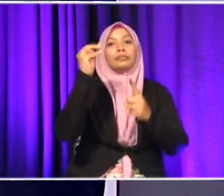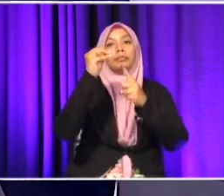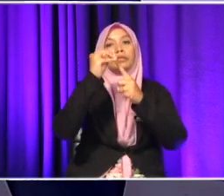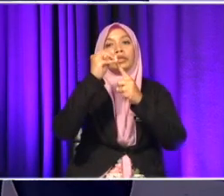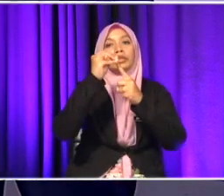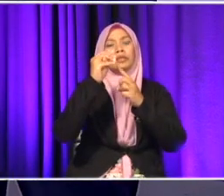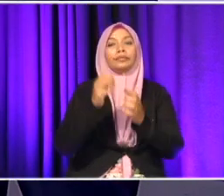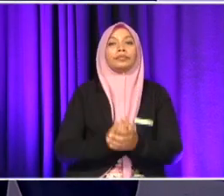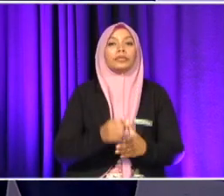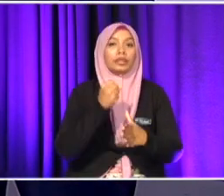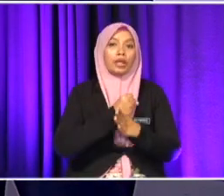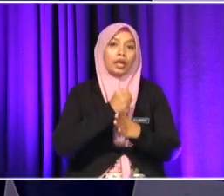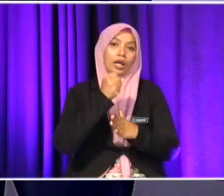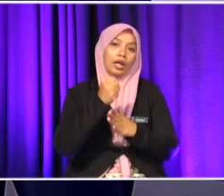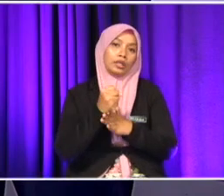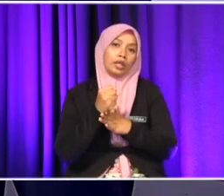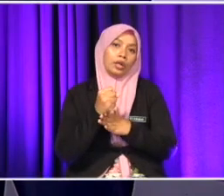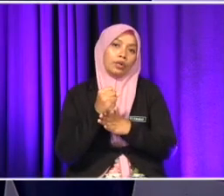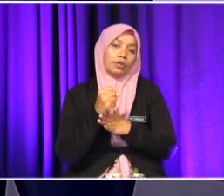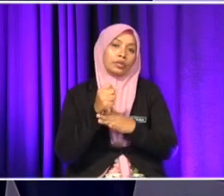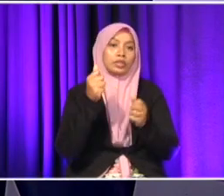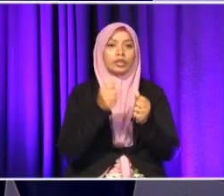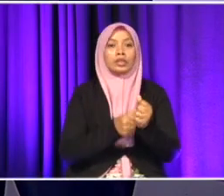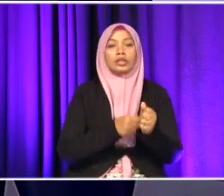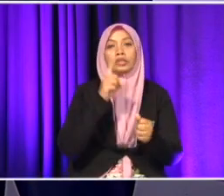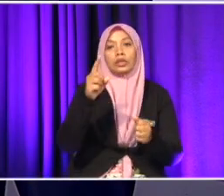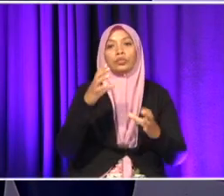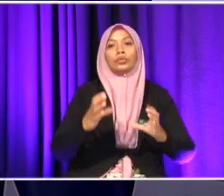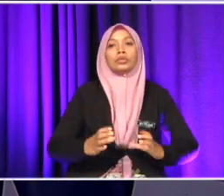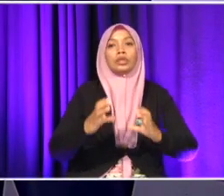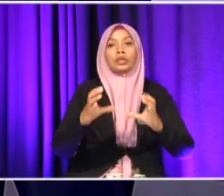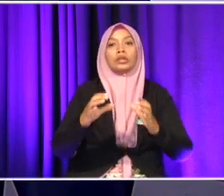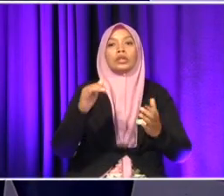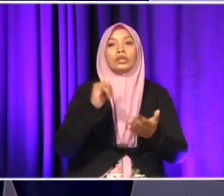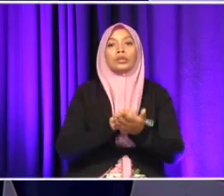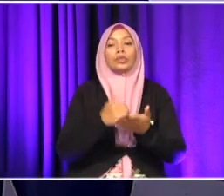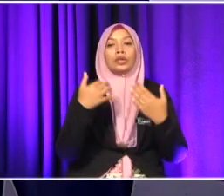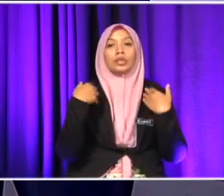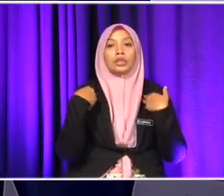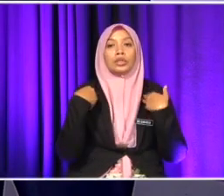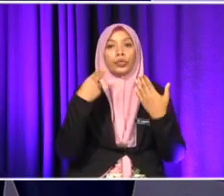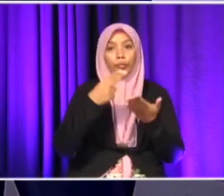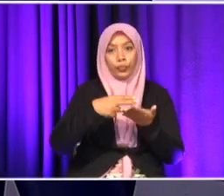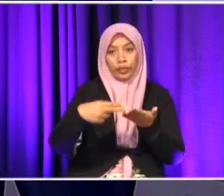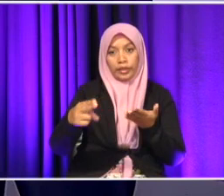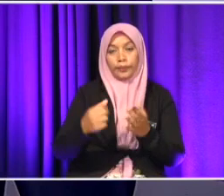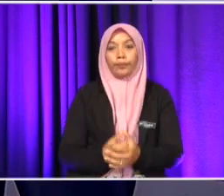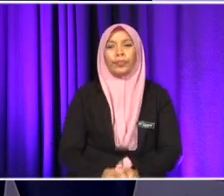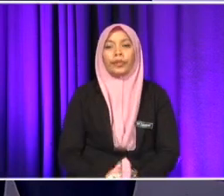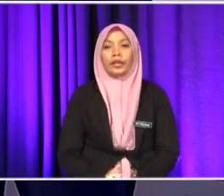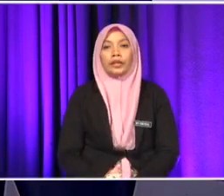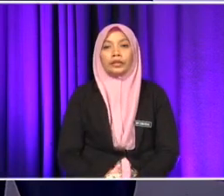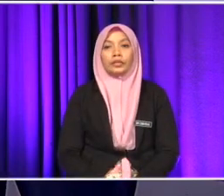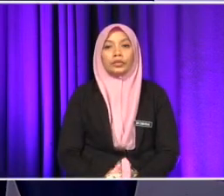ataupun DPD setiap satu cara itu ada uraiannya sebagai contoh dan sebagai